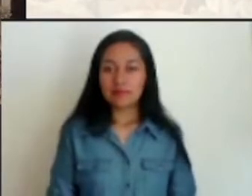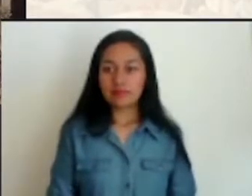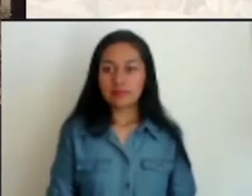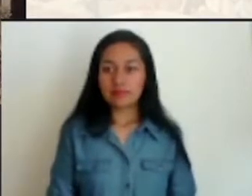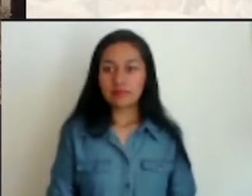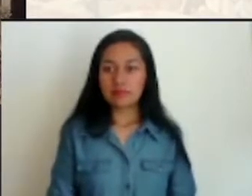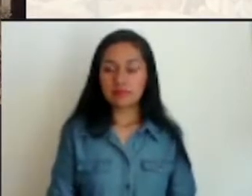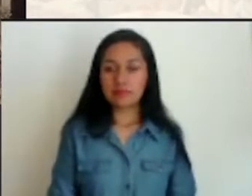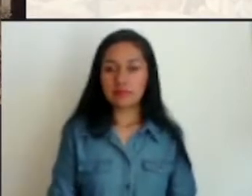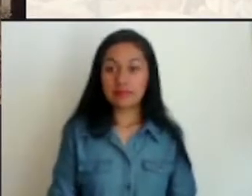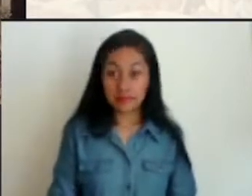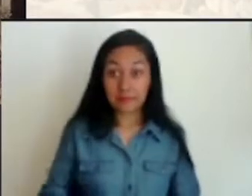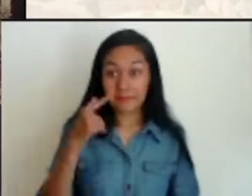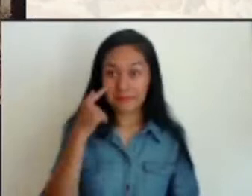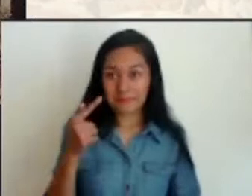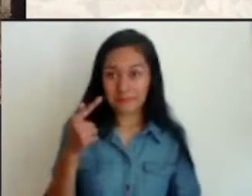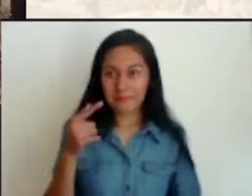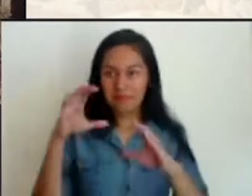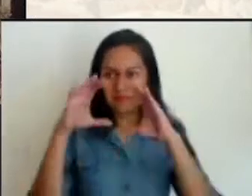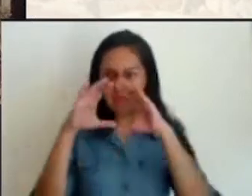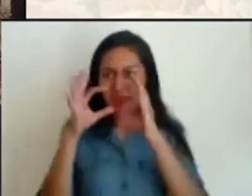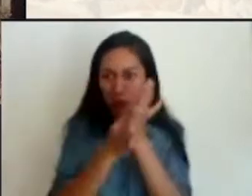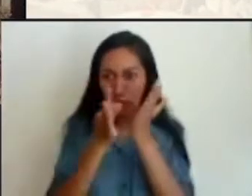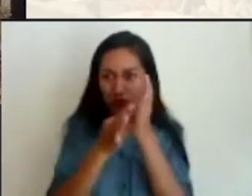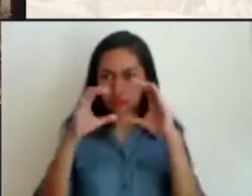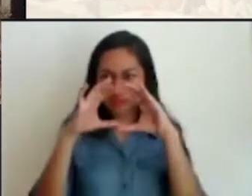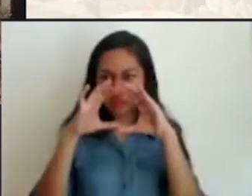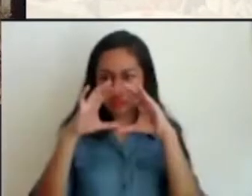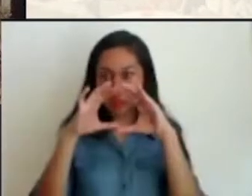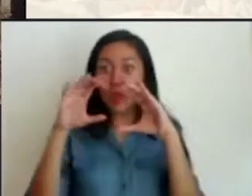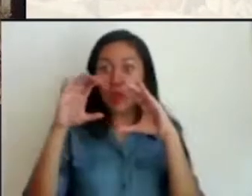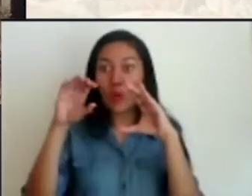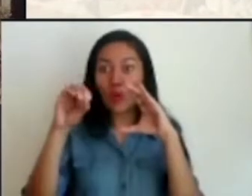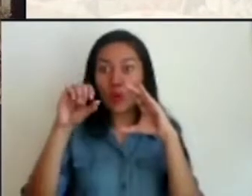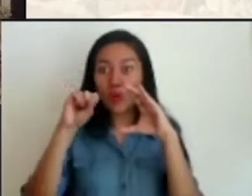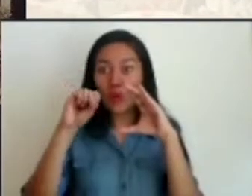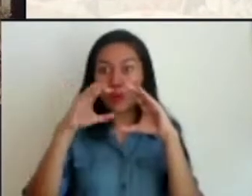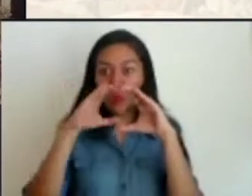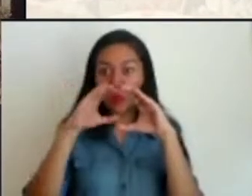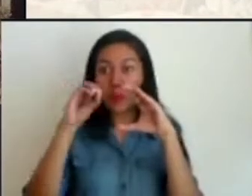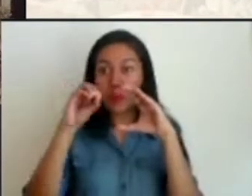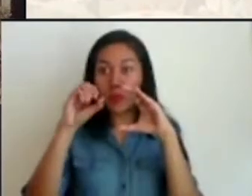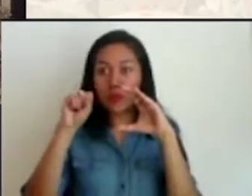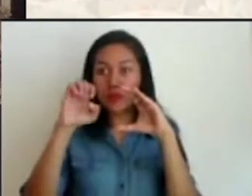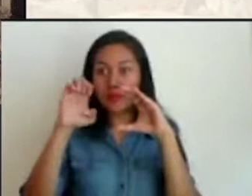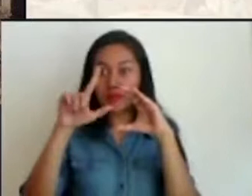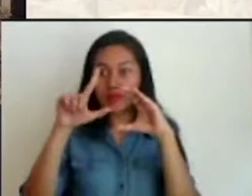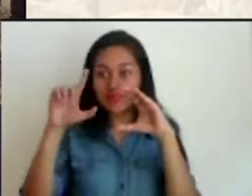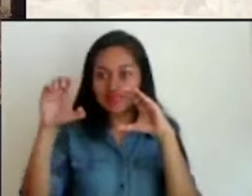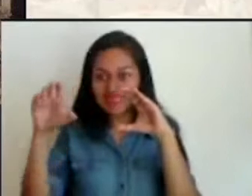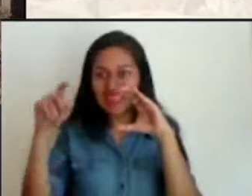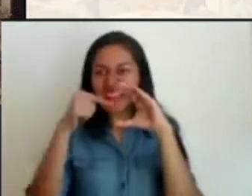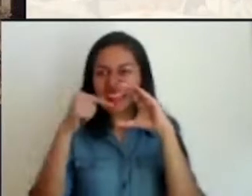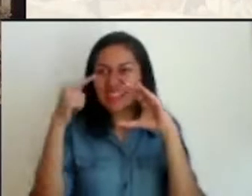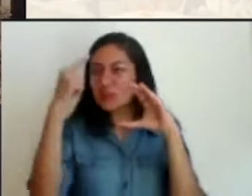El osele representa justamente este acontecimiento y presenta al apóstol San Marcos sobre un